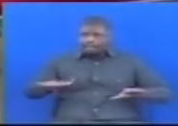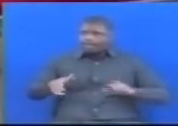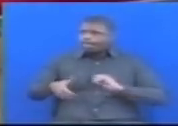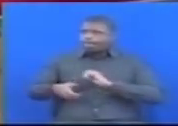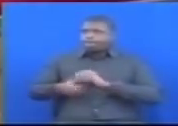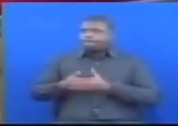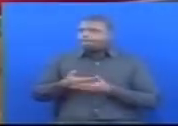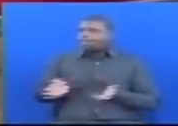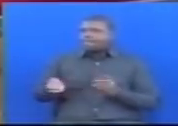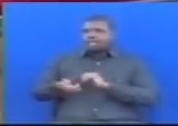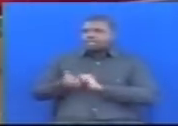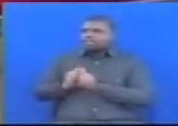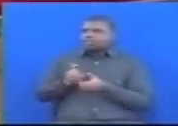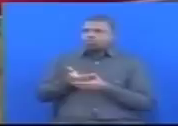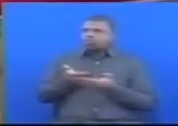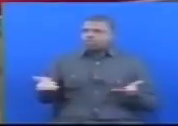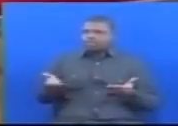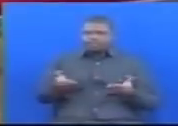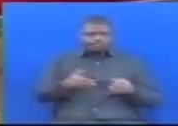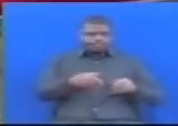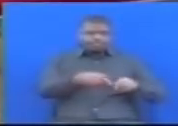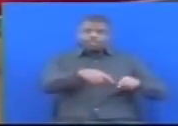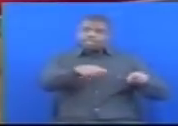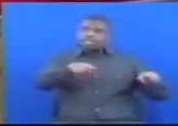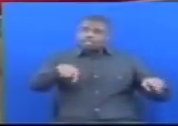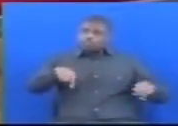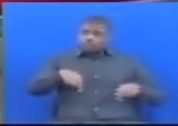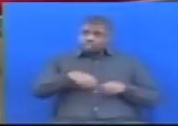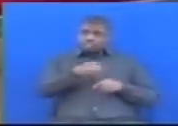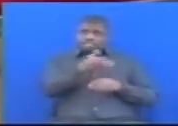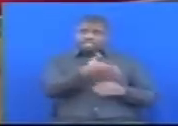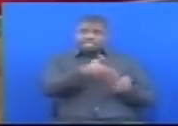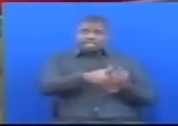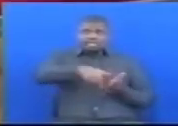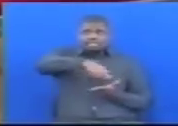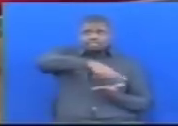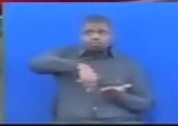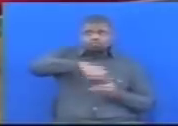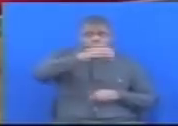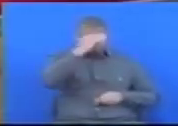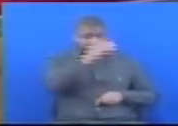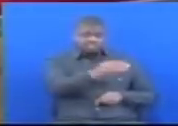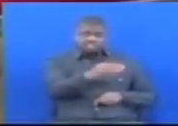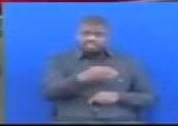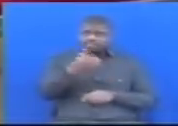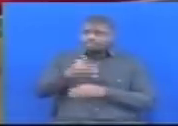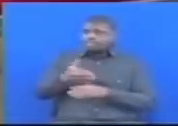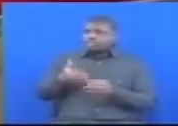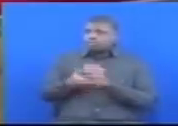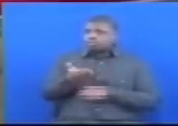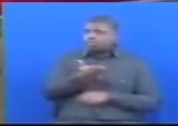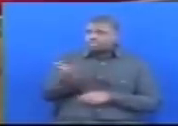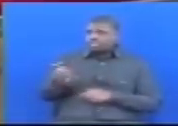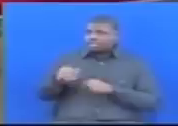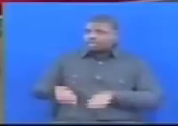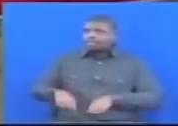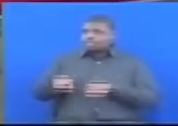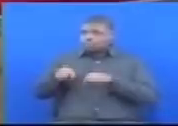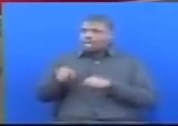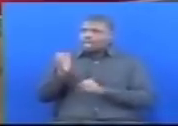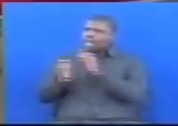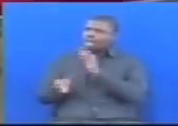yote. Aidha, kiwanja kilipojengwa kituo cha polisi Bububu na majengo mengine ya kituo yanamilikiwa kihalali na jeshi la